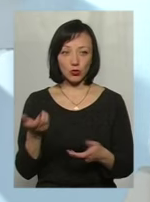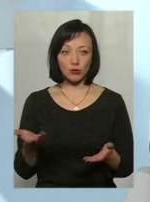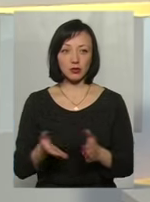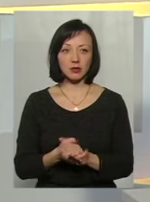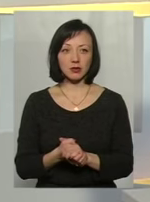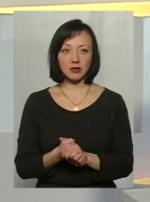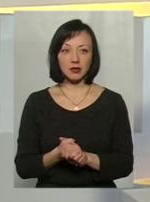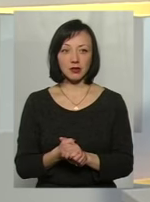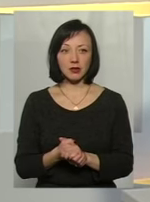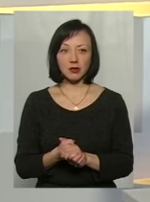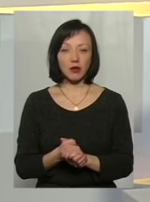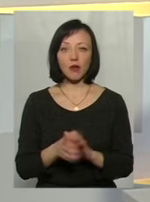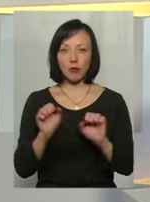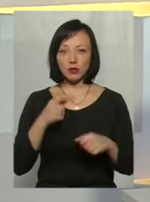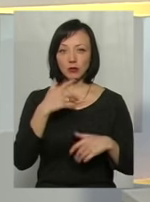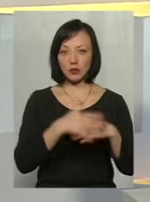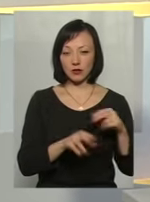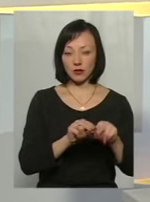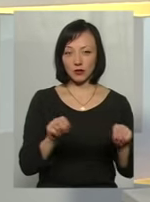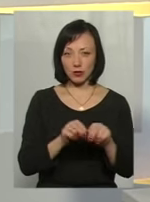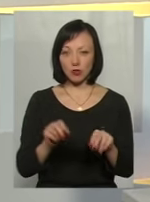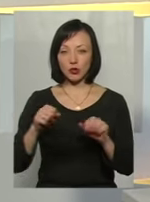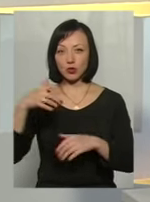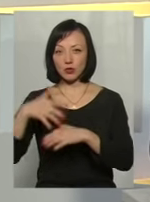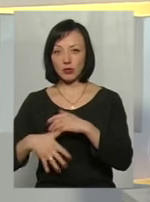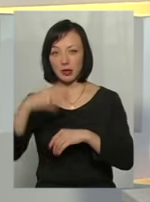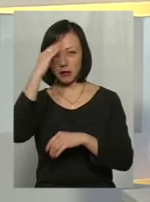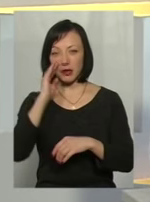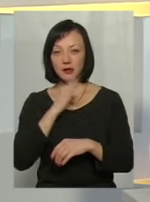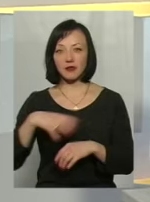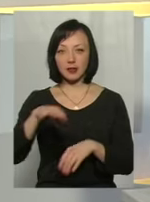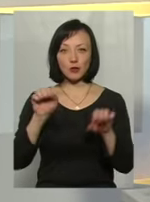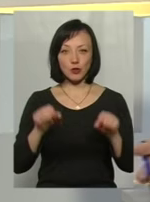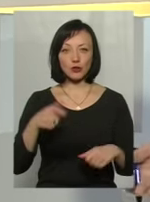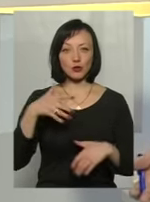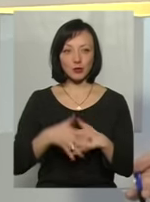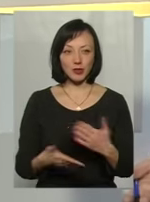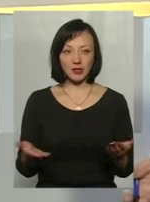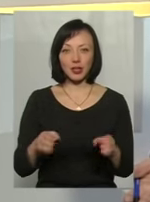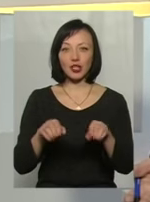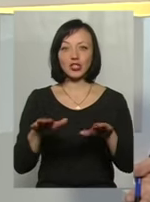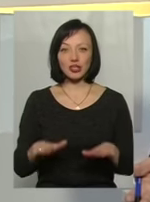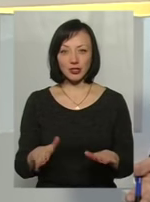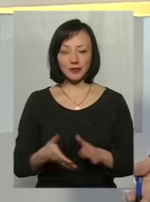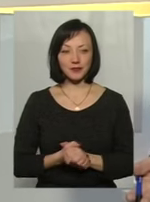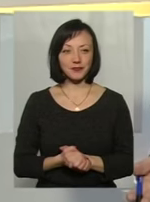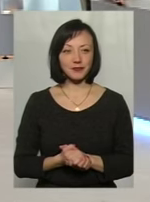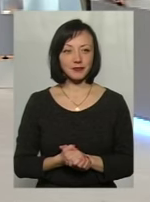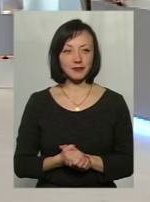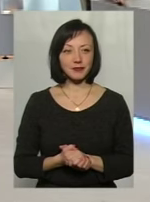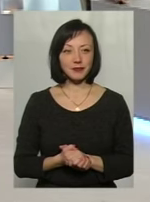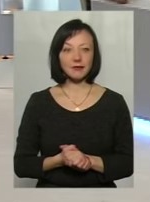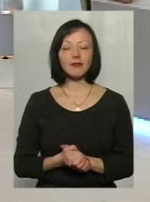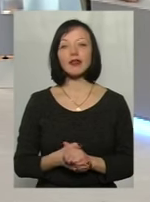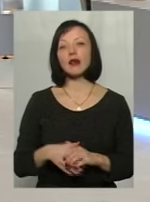Так. Тобто, і можна поняти вчителя, можна зрозуміти батьків, всіх можна зрозуміти, але а як же ж вирішити тоді?